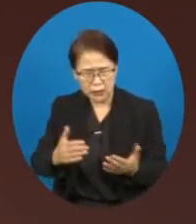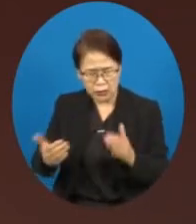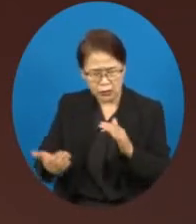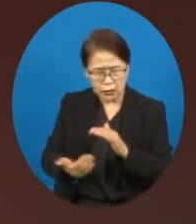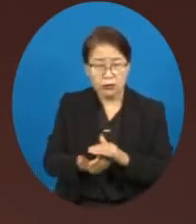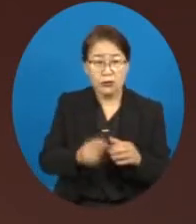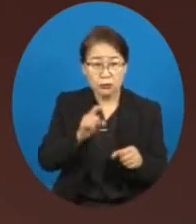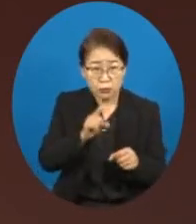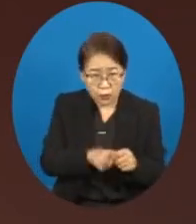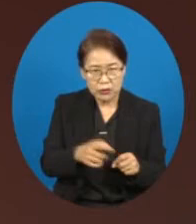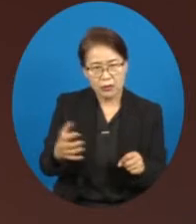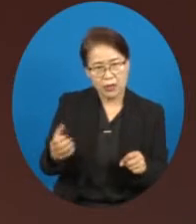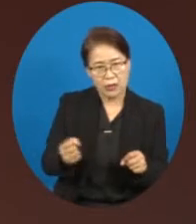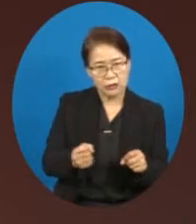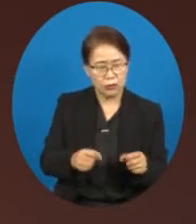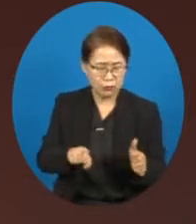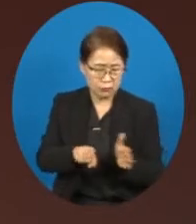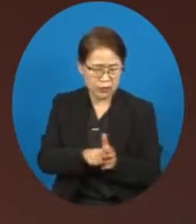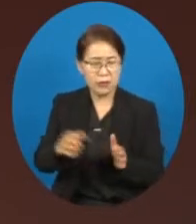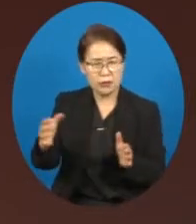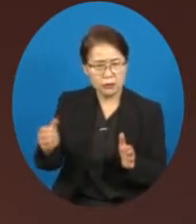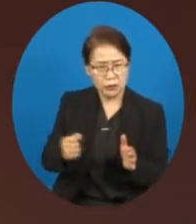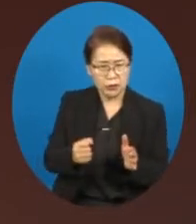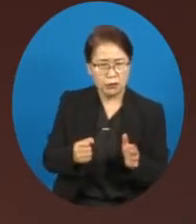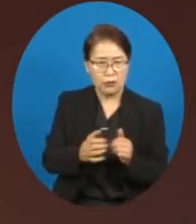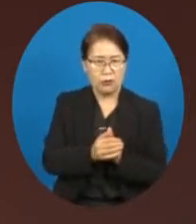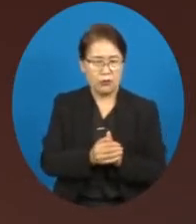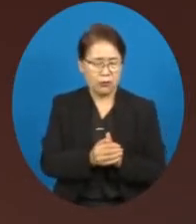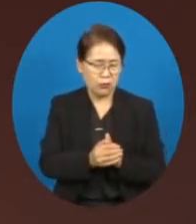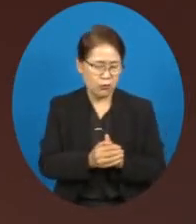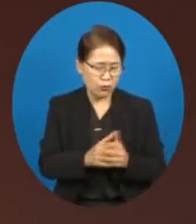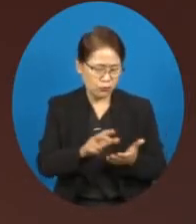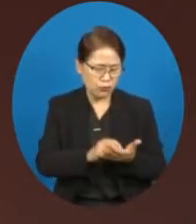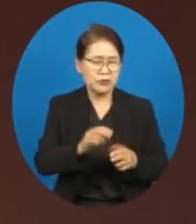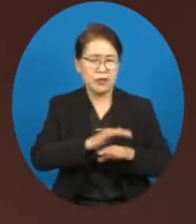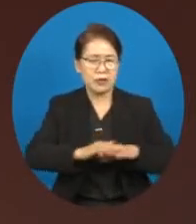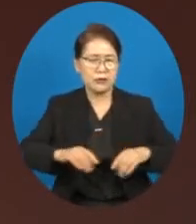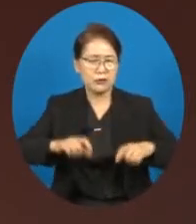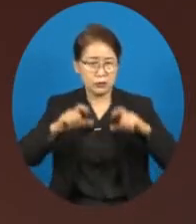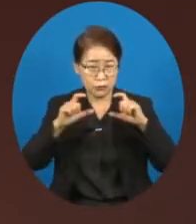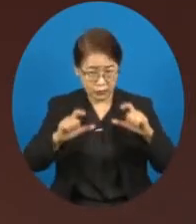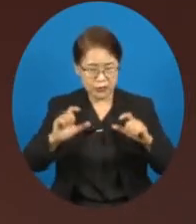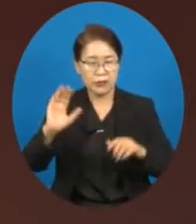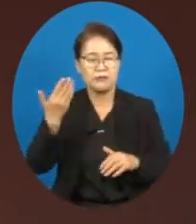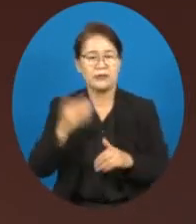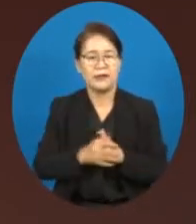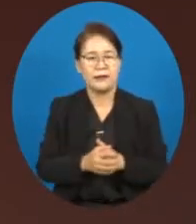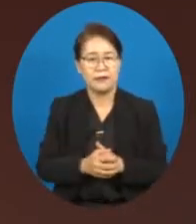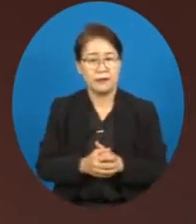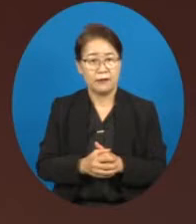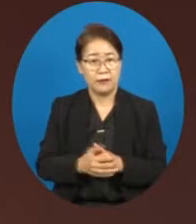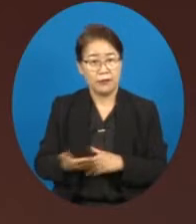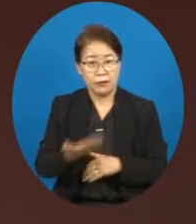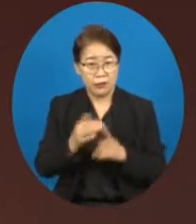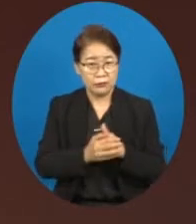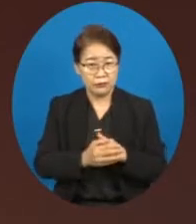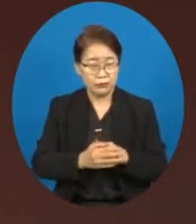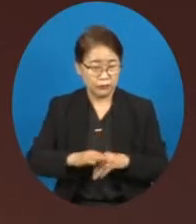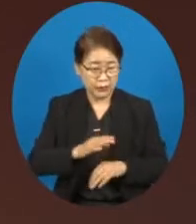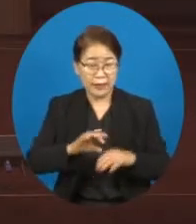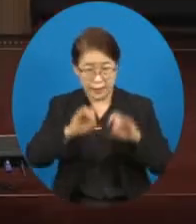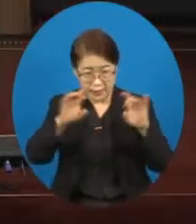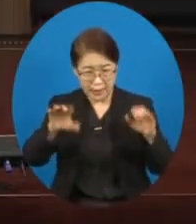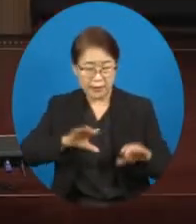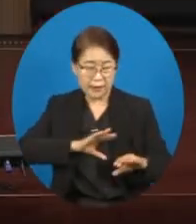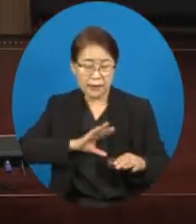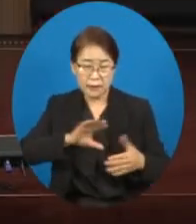위해서 우리도 믿음으로 해답을 외쳐야 합니다. 자, 우리 여러분 이름을 넣어서 한번 외쳐볼까요? 다 같이요.